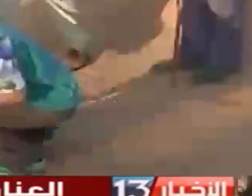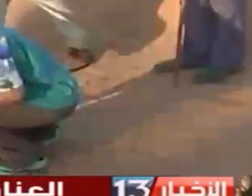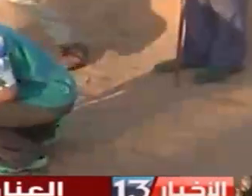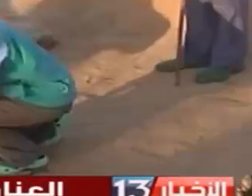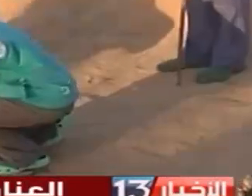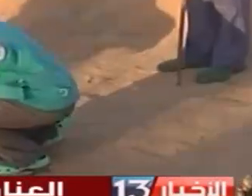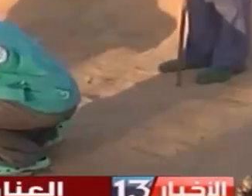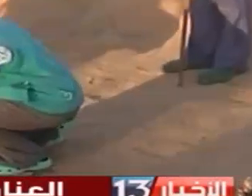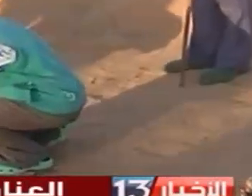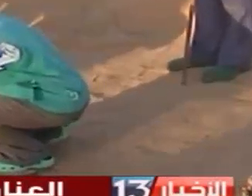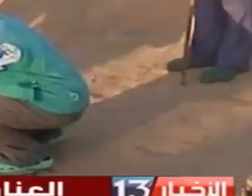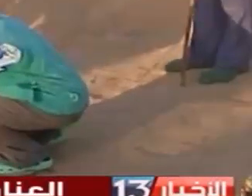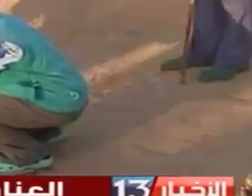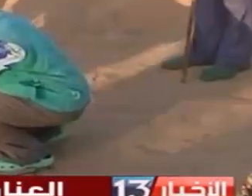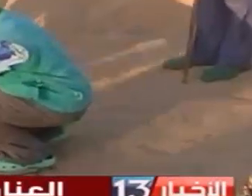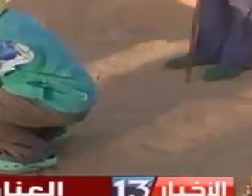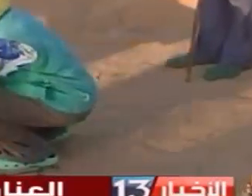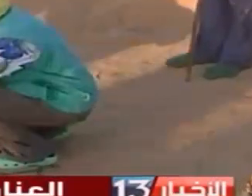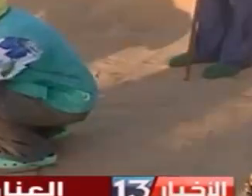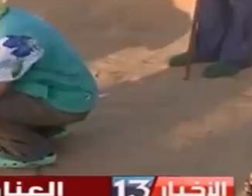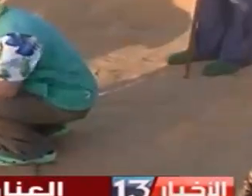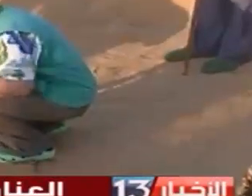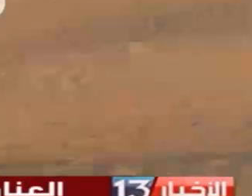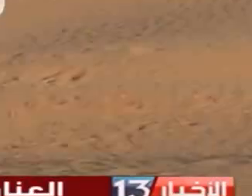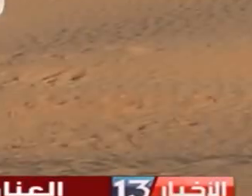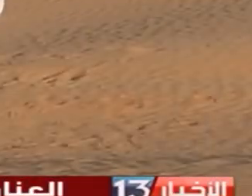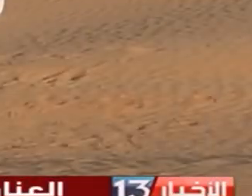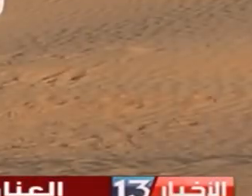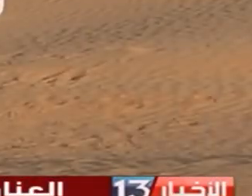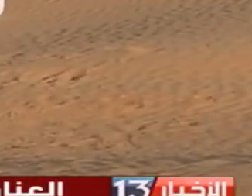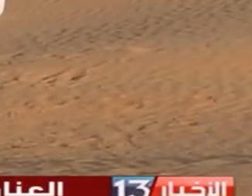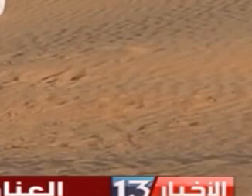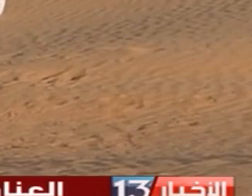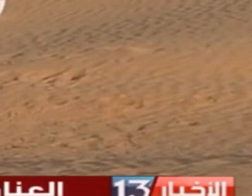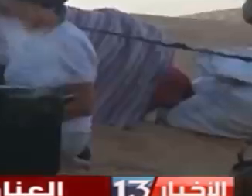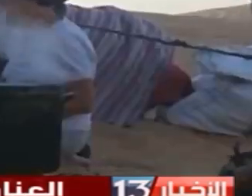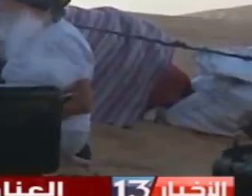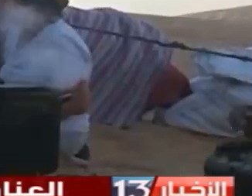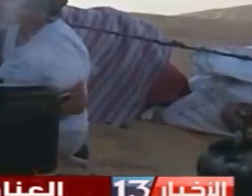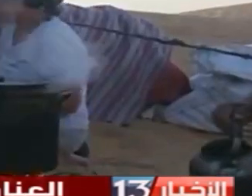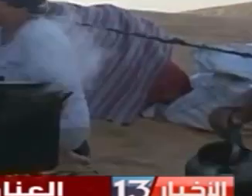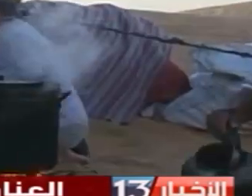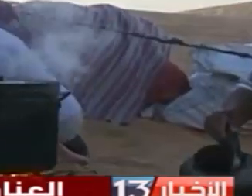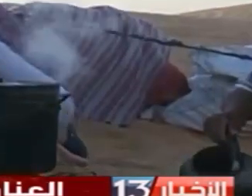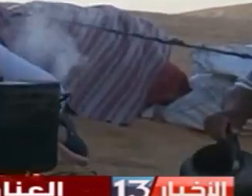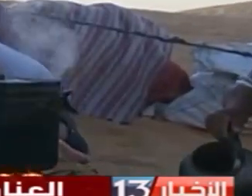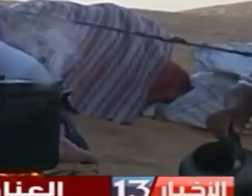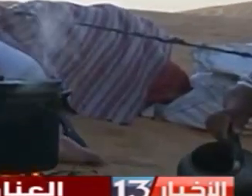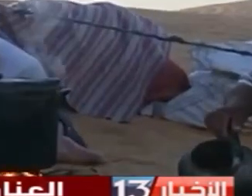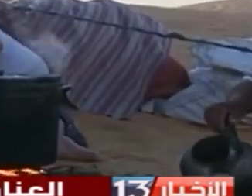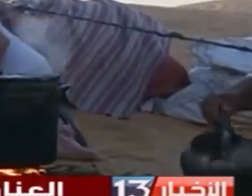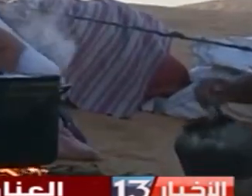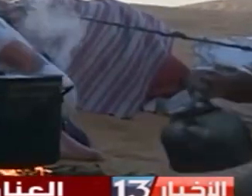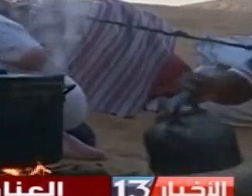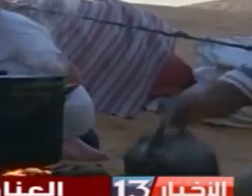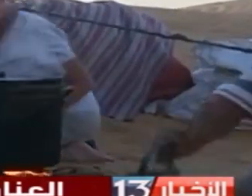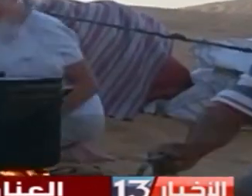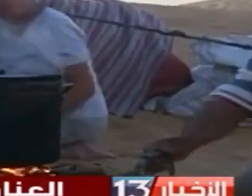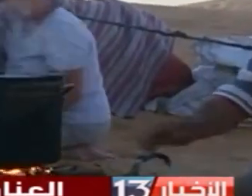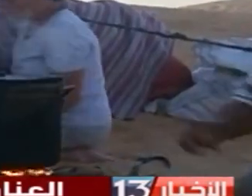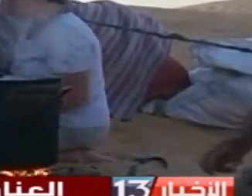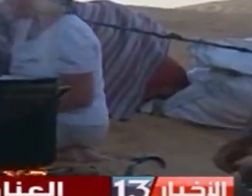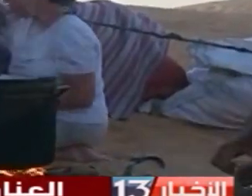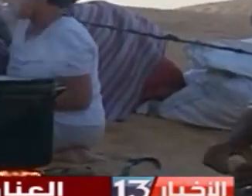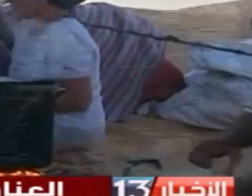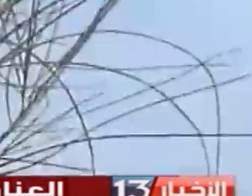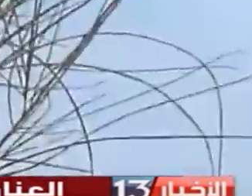تثمين ثروات الصحراء بالجنوب التونسي محور دراسات استراتيجية لملتقى وطني بتطاوين، والمشاركون يشددون